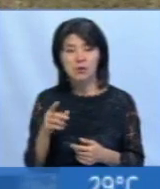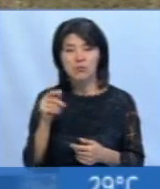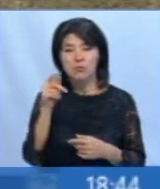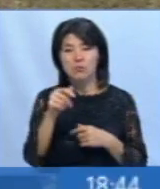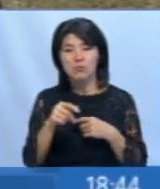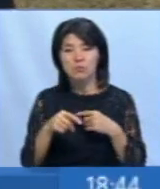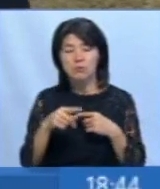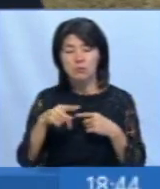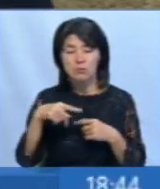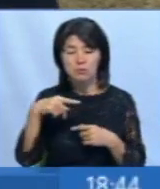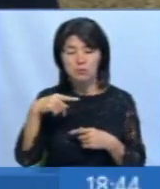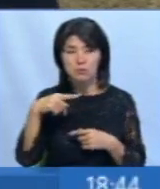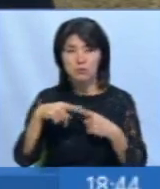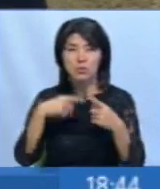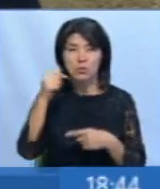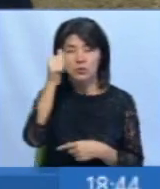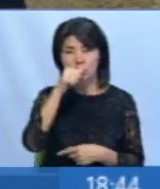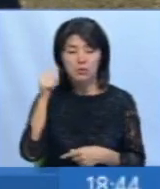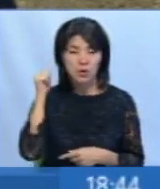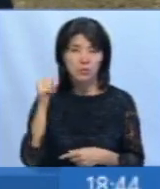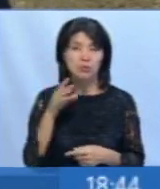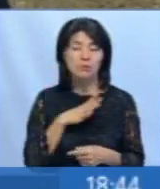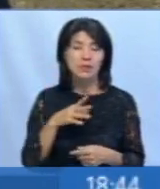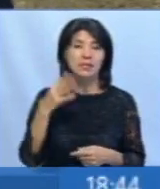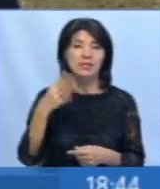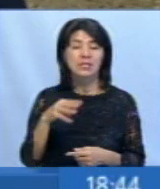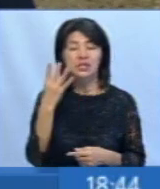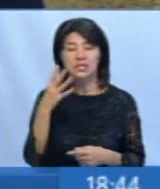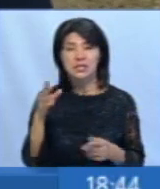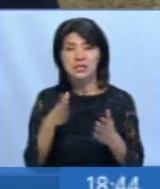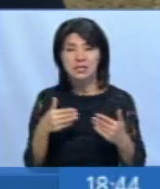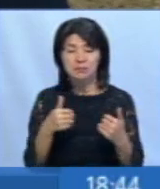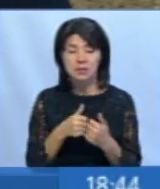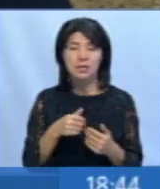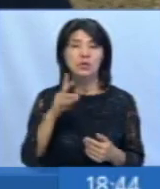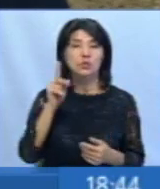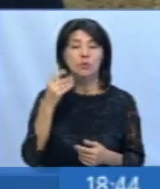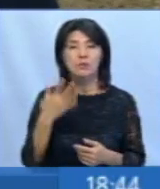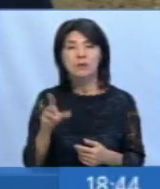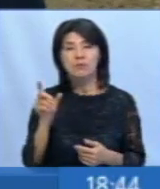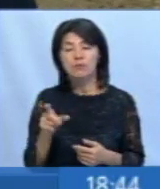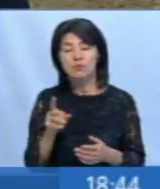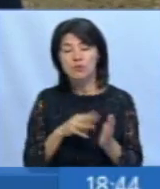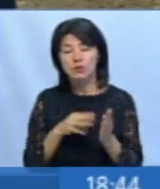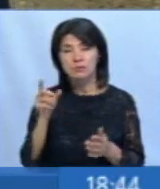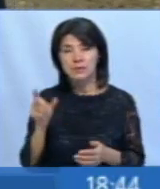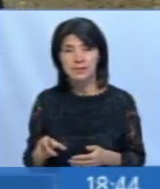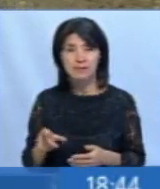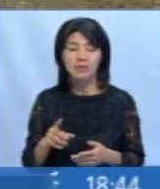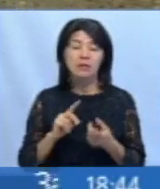нас переехало 34 семьи, 158 человек. И вот связанное вот с